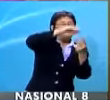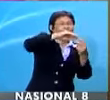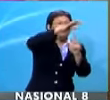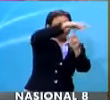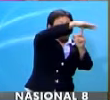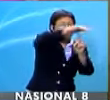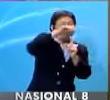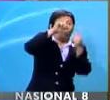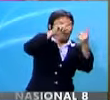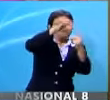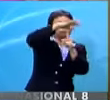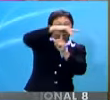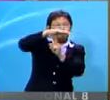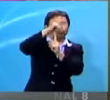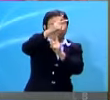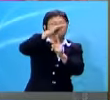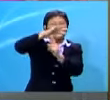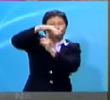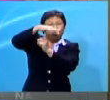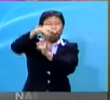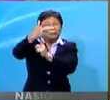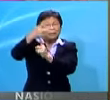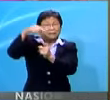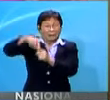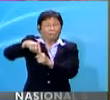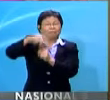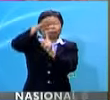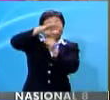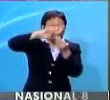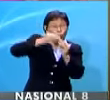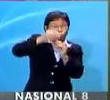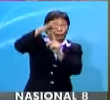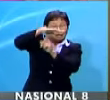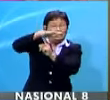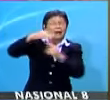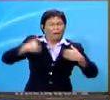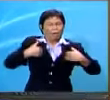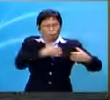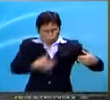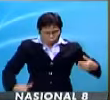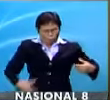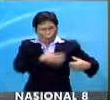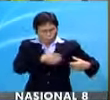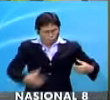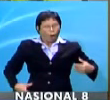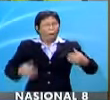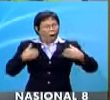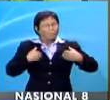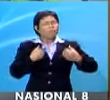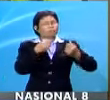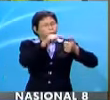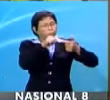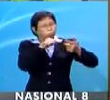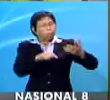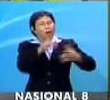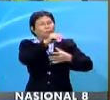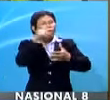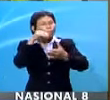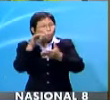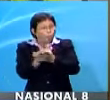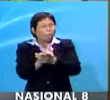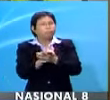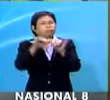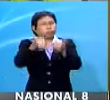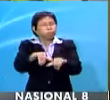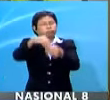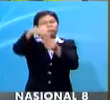tersebut terdapat beberapa pesuruhjaya tinggi dan juga Ambassador serta isteri